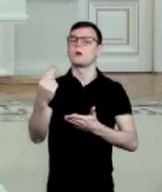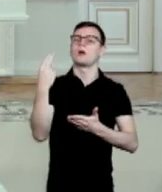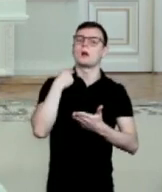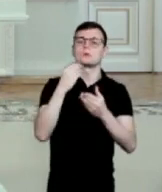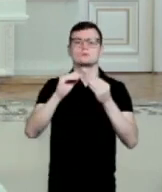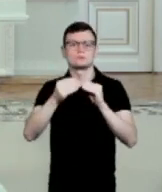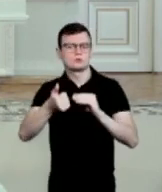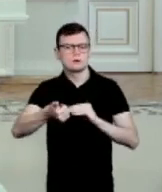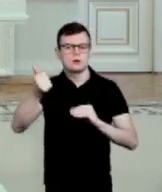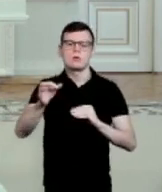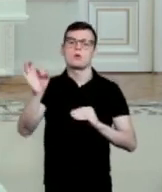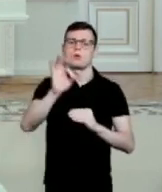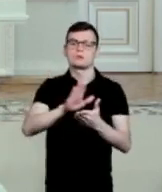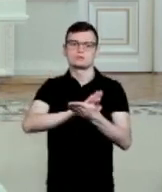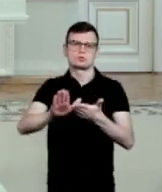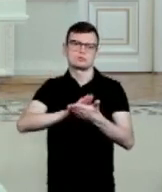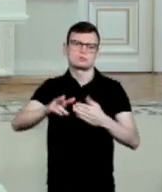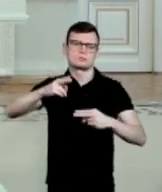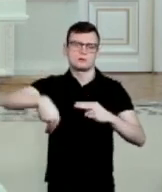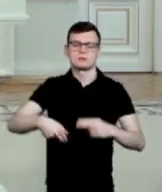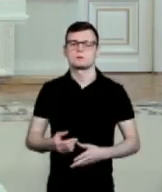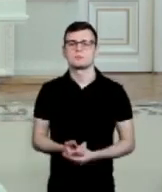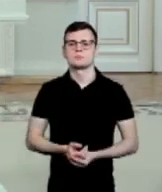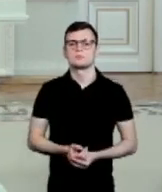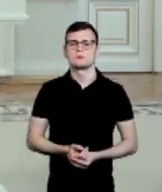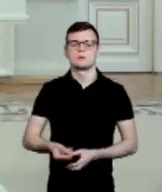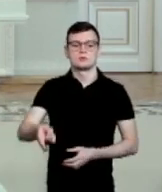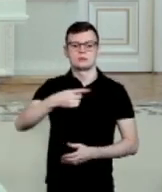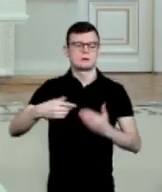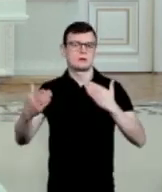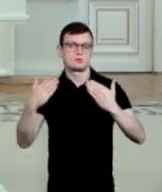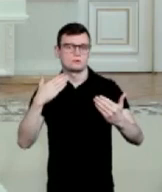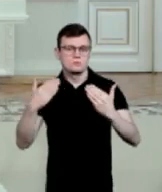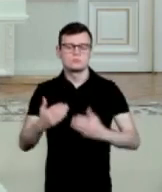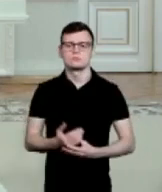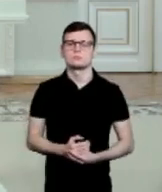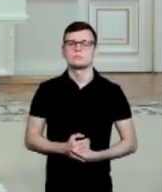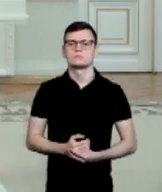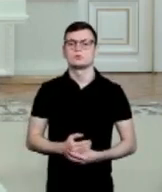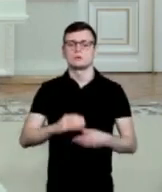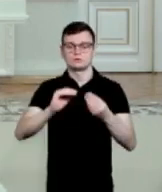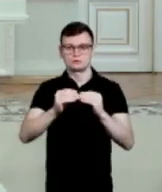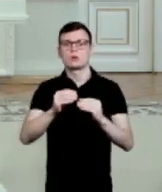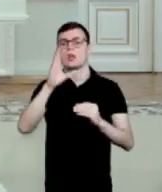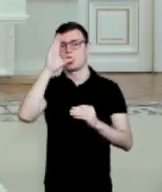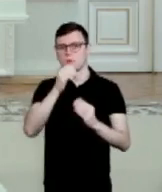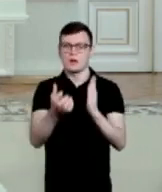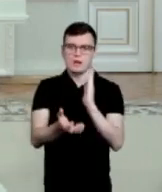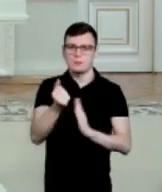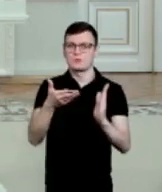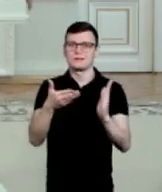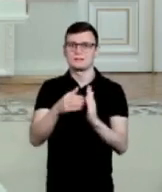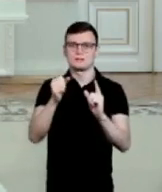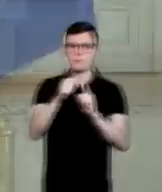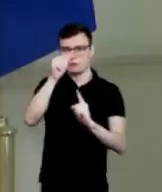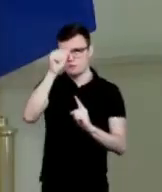dėl kažkokio tvaraus sprendimo? Ir ar jums atrodo, kad susitarimas gali būti pasiektas iki spalio mėnesio, kuomet matytas yra